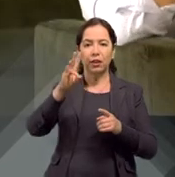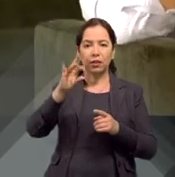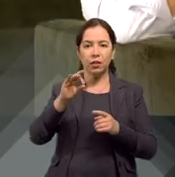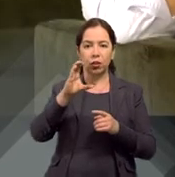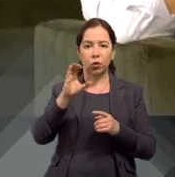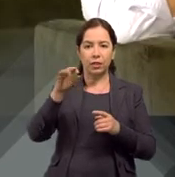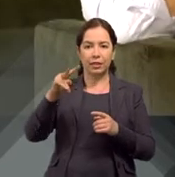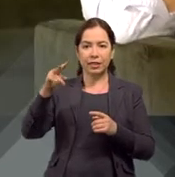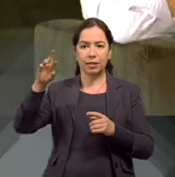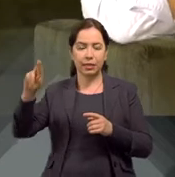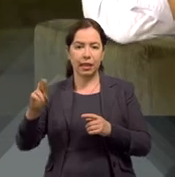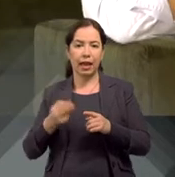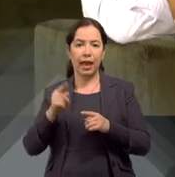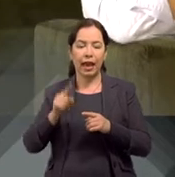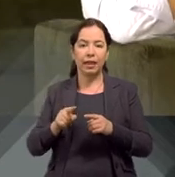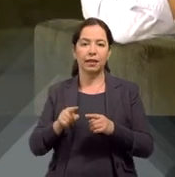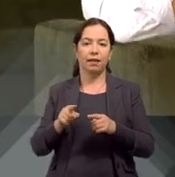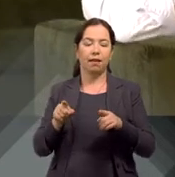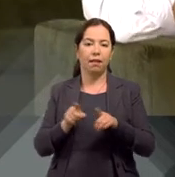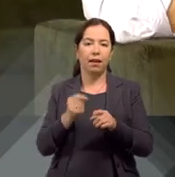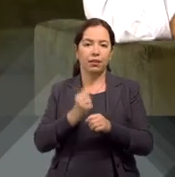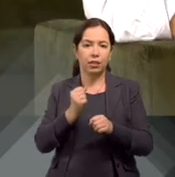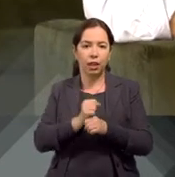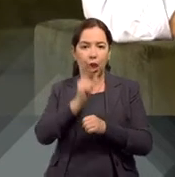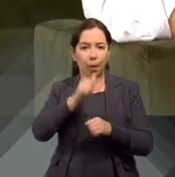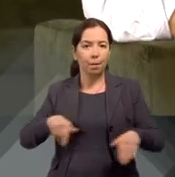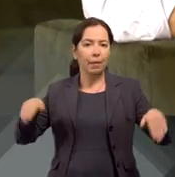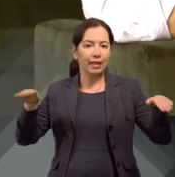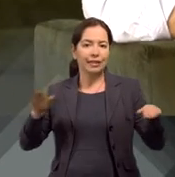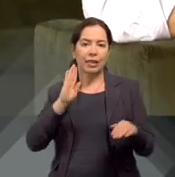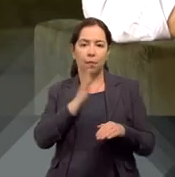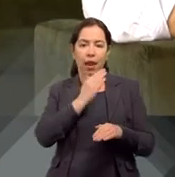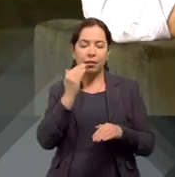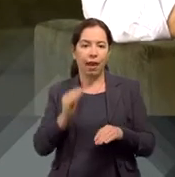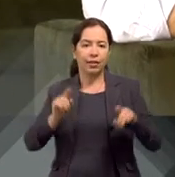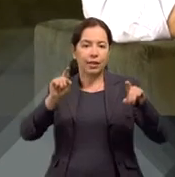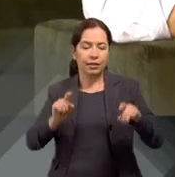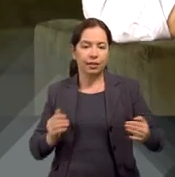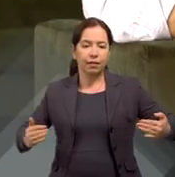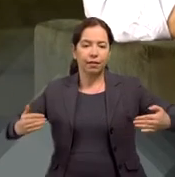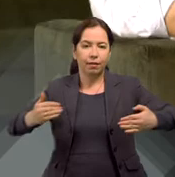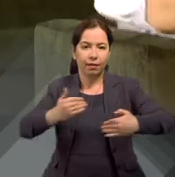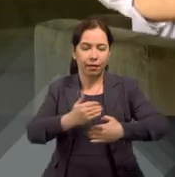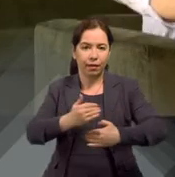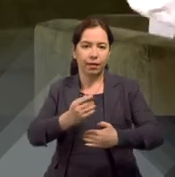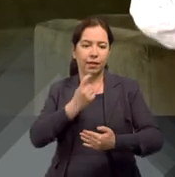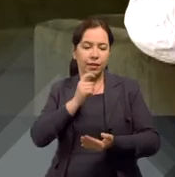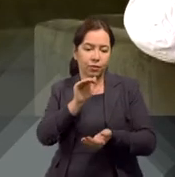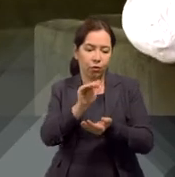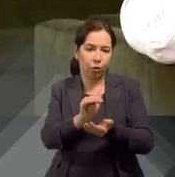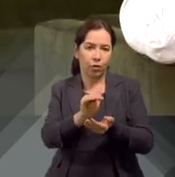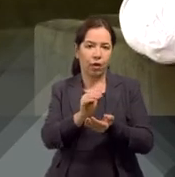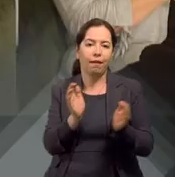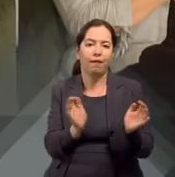делает птица-мать-наседка, которая насиживает, высиживает птенца. Вот она носится